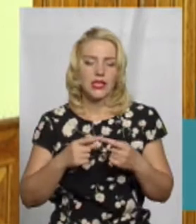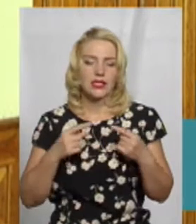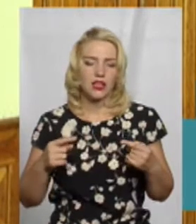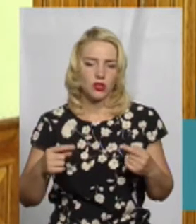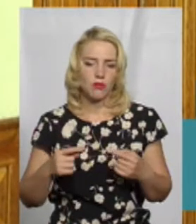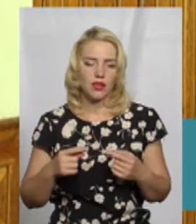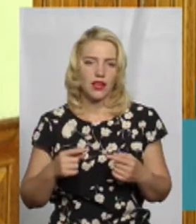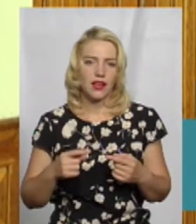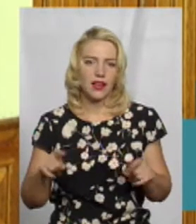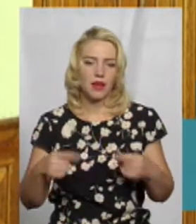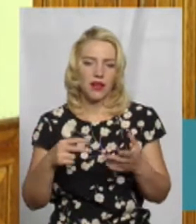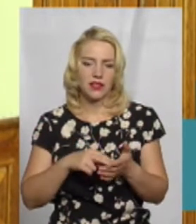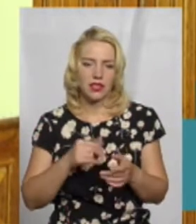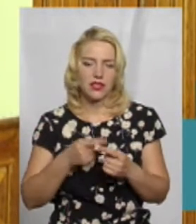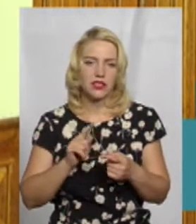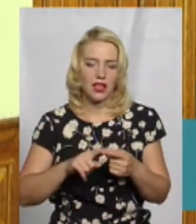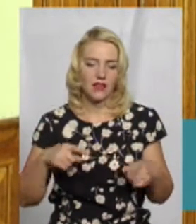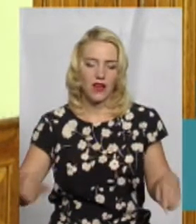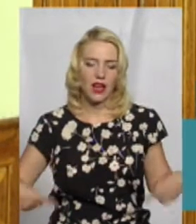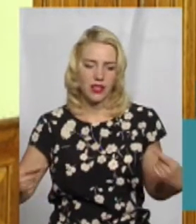інвалідні візки, це і палиці,